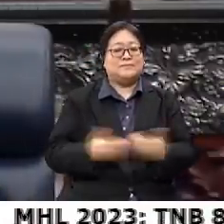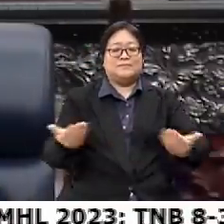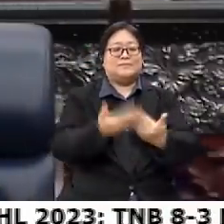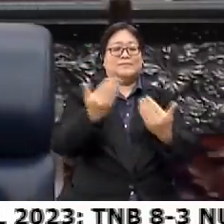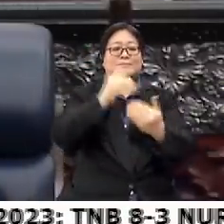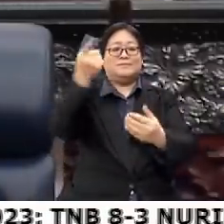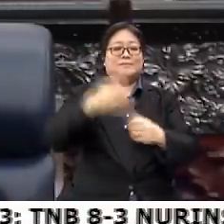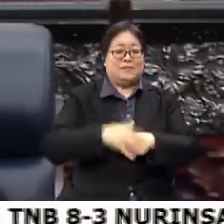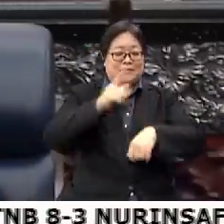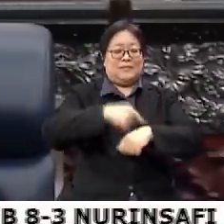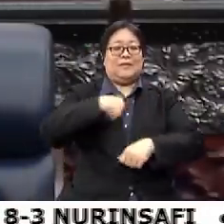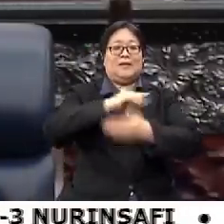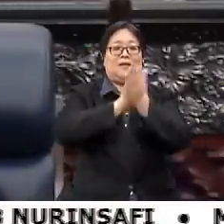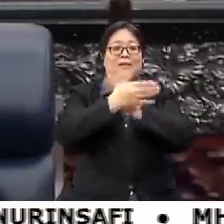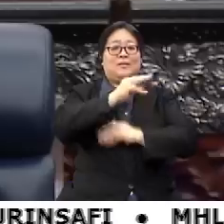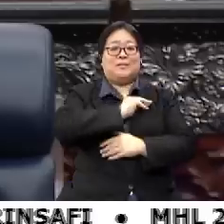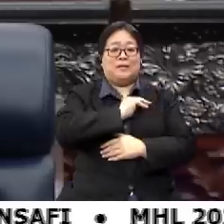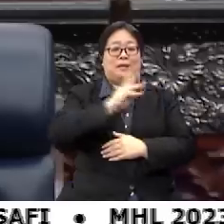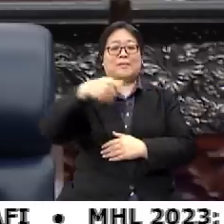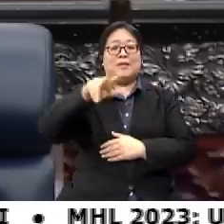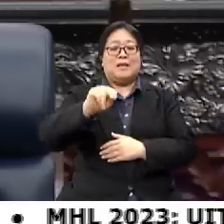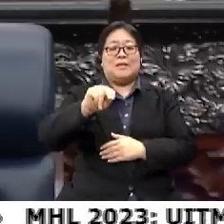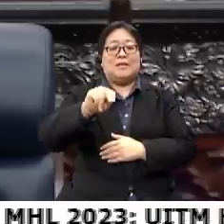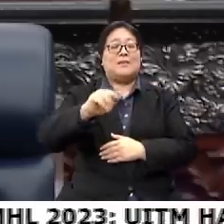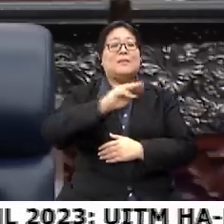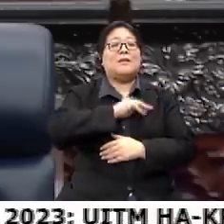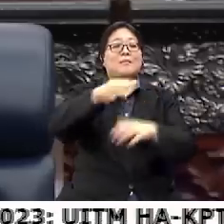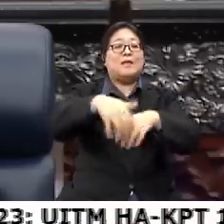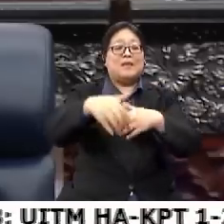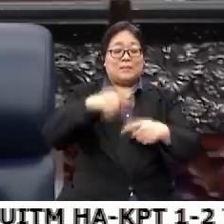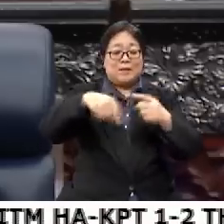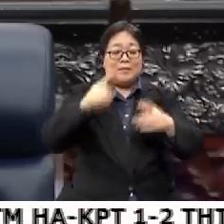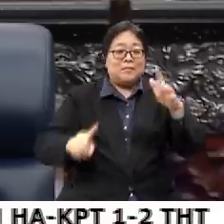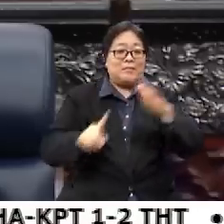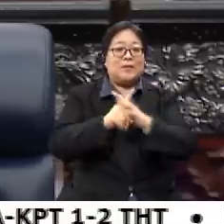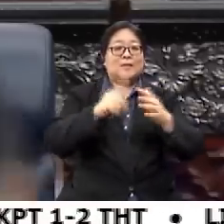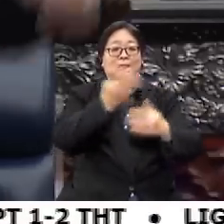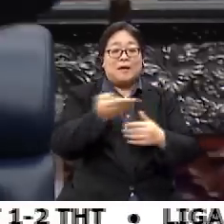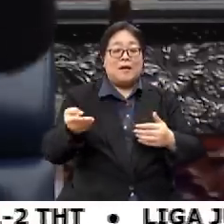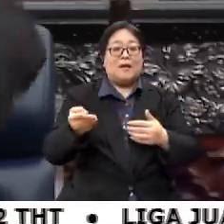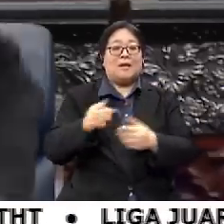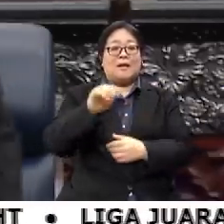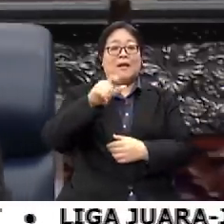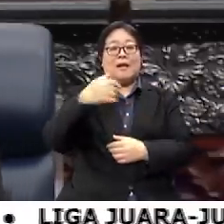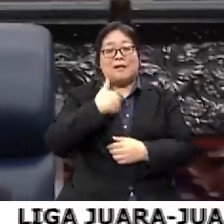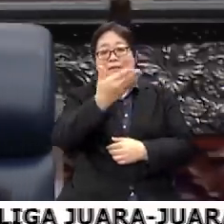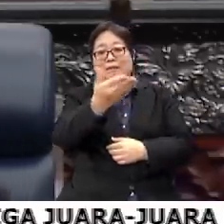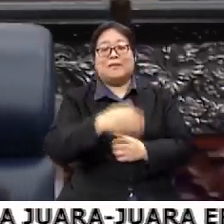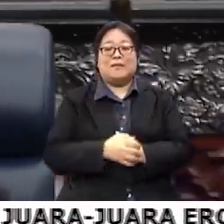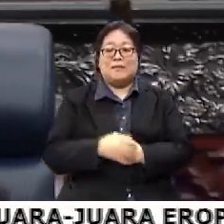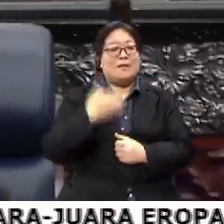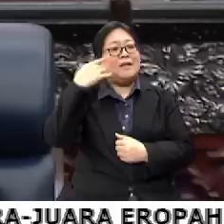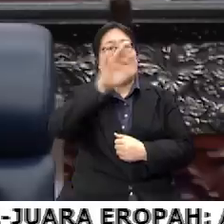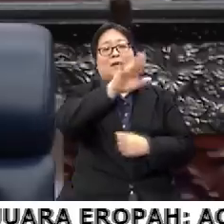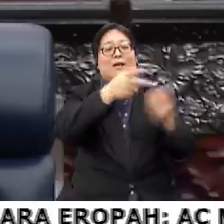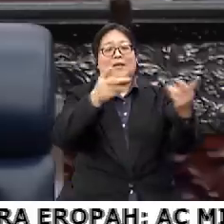aja. Waktu saya jadi Menteri Perdagangan dan Negeri dan juga Menteri Pertanian. Bila isu soal bekalan barang. Alex pun ada. Saya tak tahu kawasan mana tu.